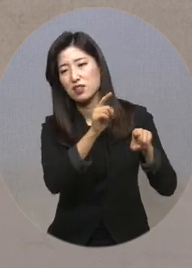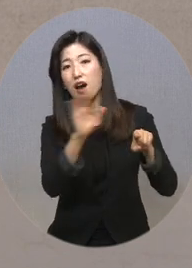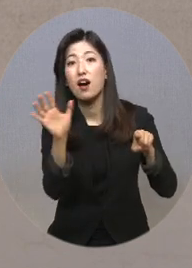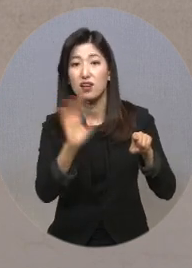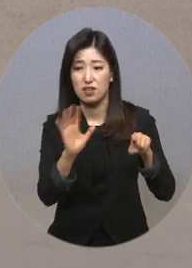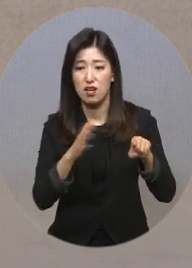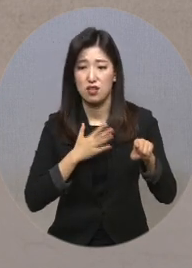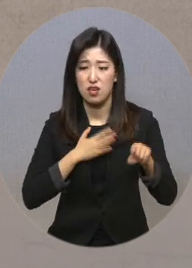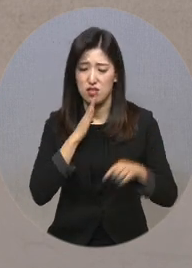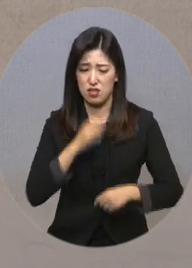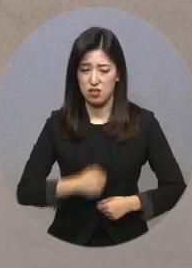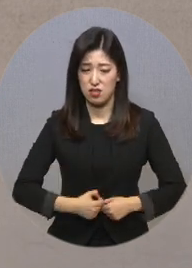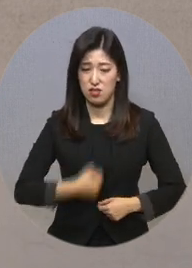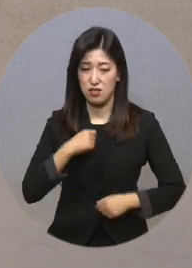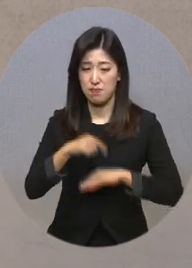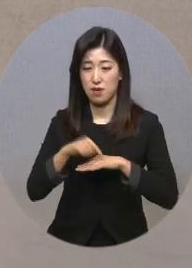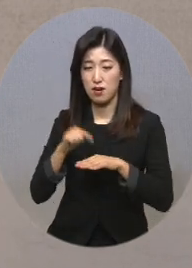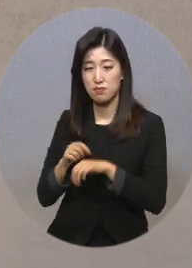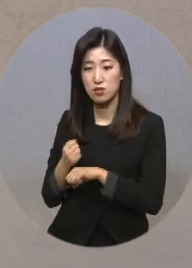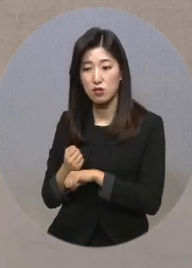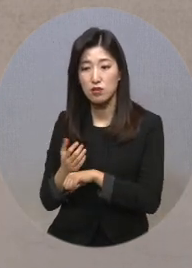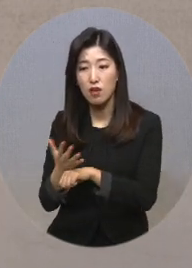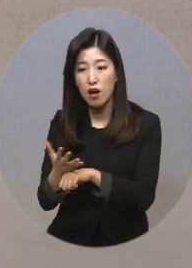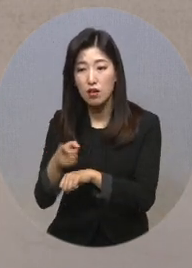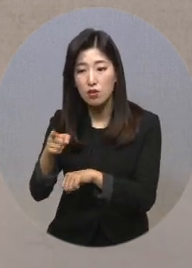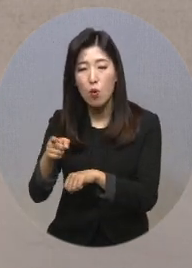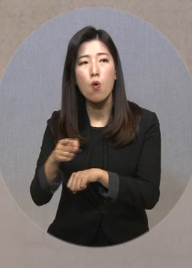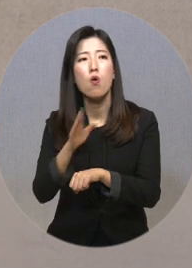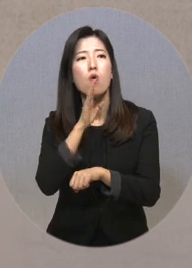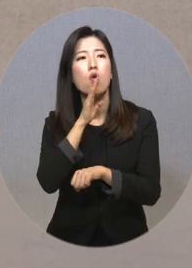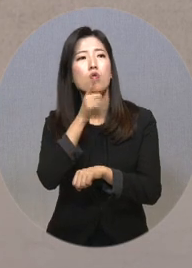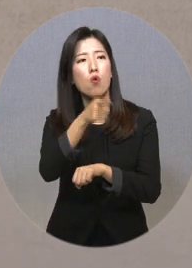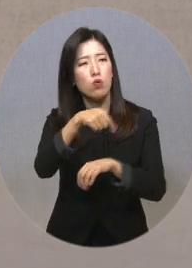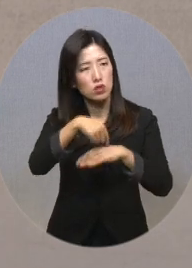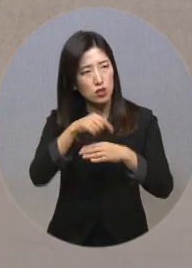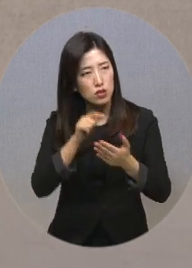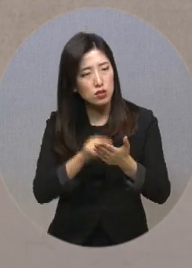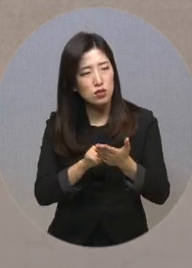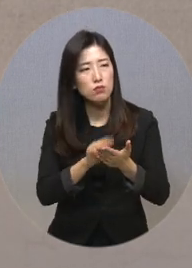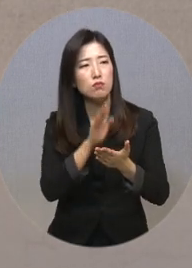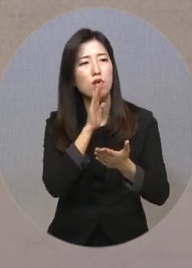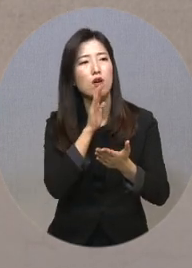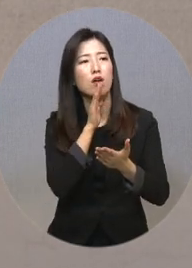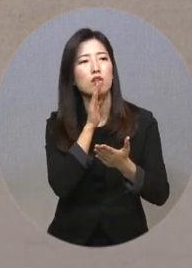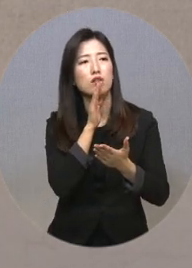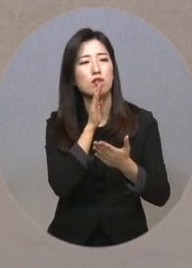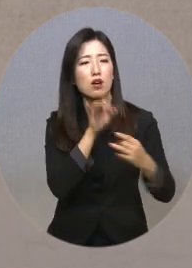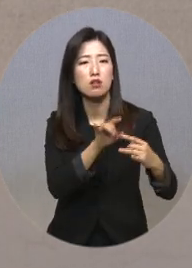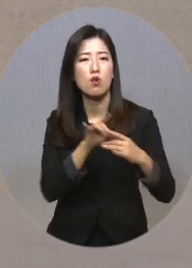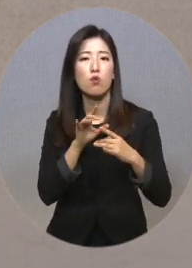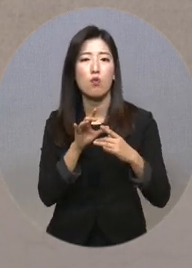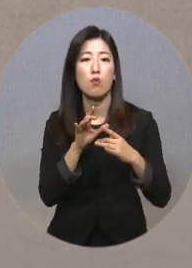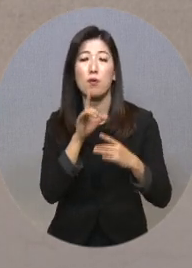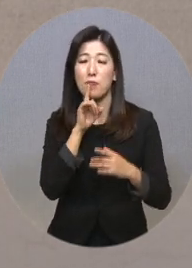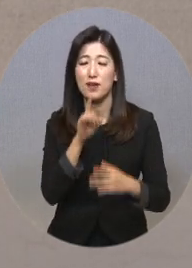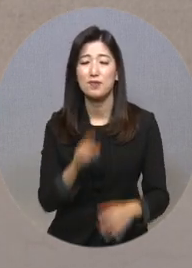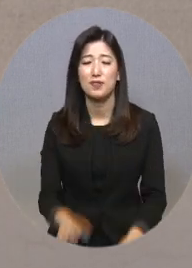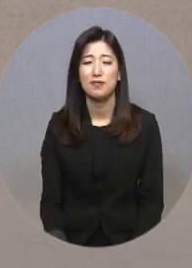하며 진정성이 느껴진다고 하시는 분들도 계셨습니다. 장애인분들이